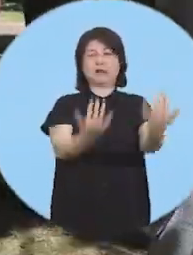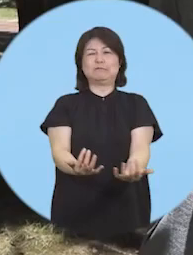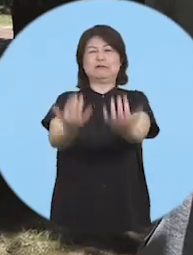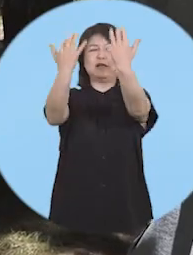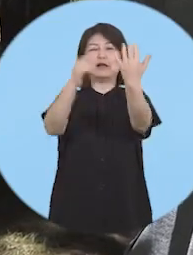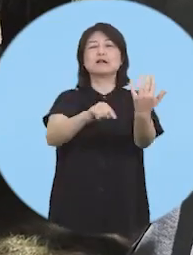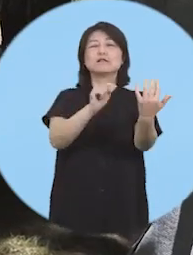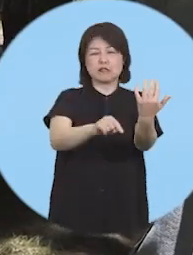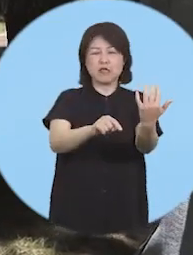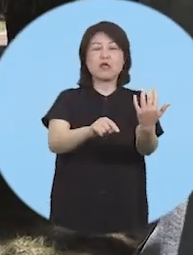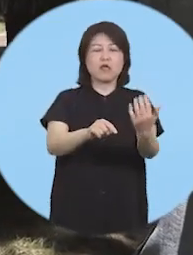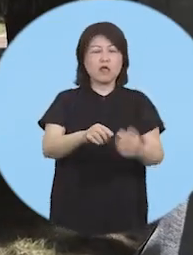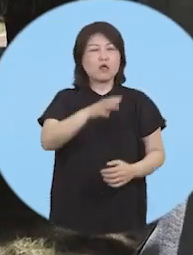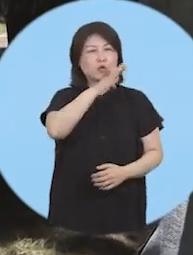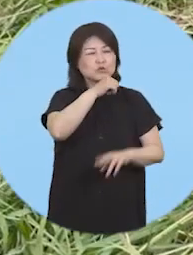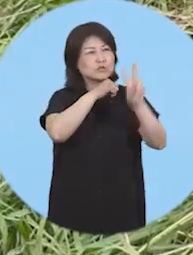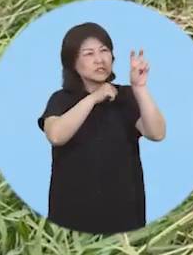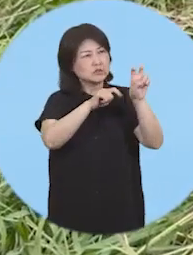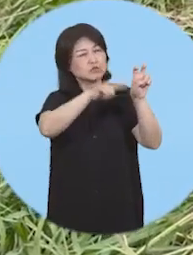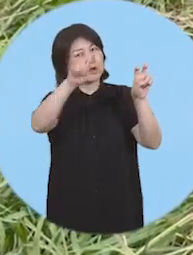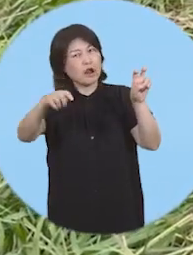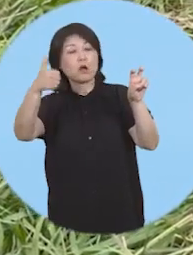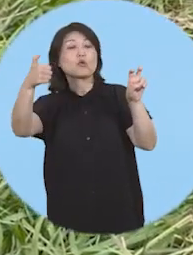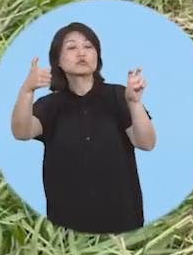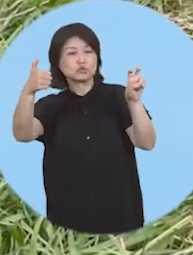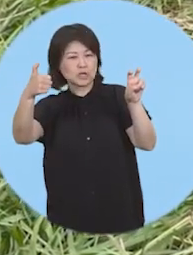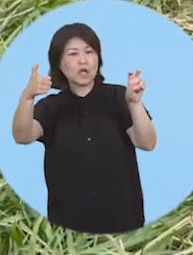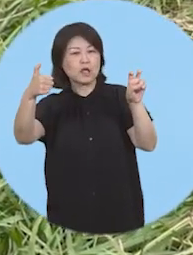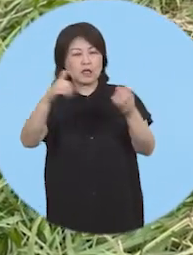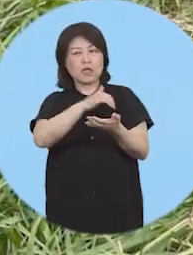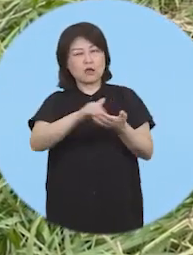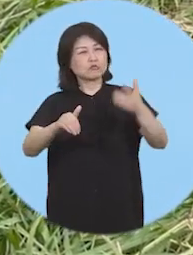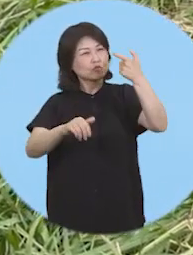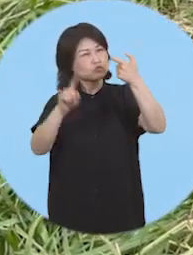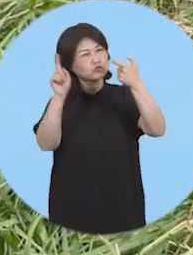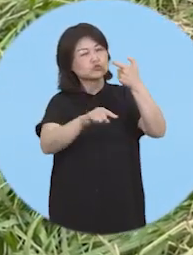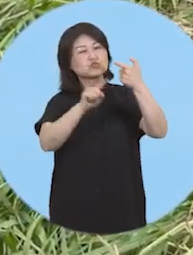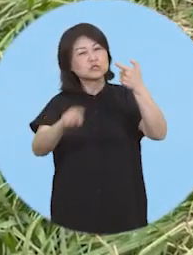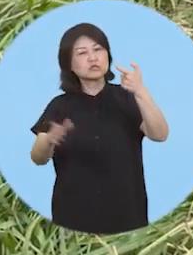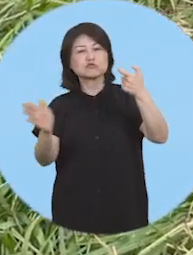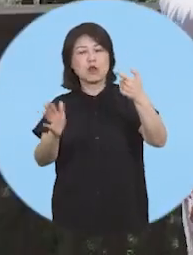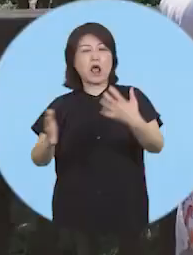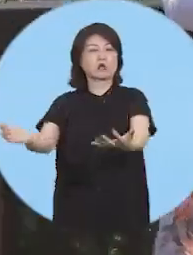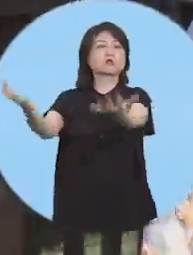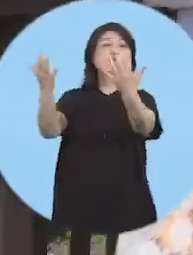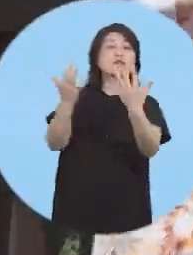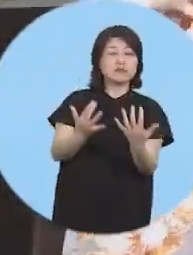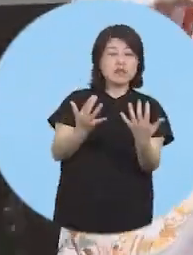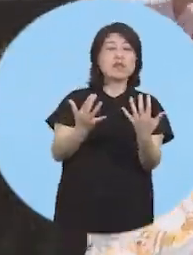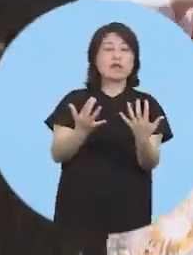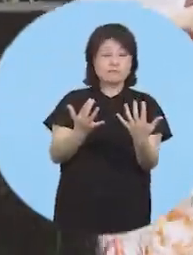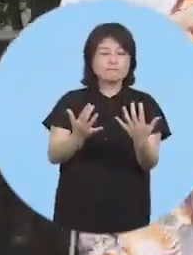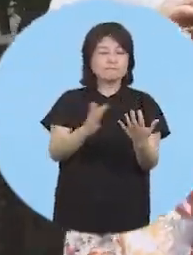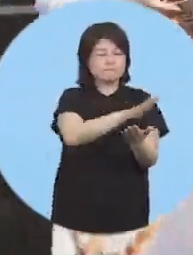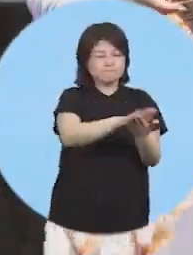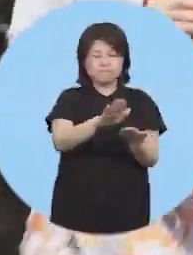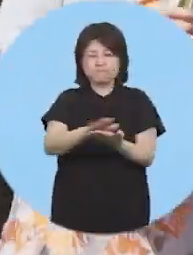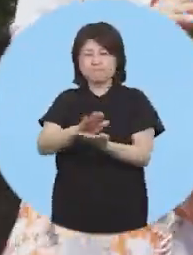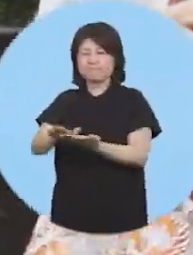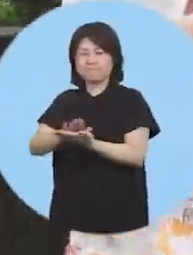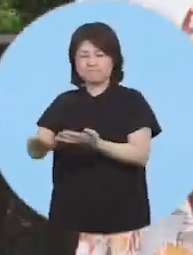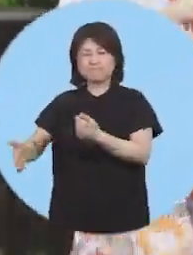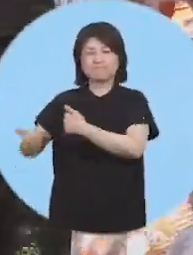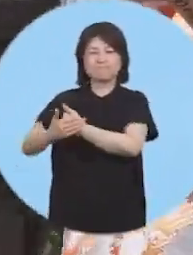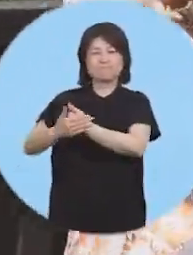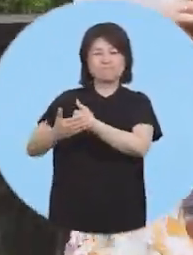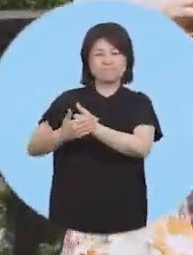て、でちょうど20代から50代ぐらいですかね。で今はなんか60人ぐらいこう集まって参加してもらってるんですけど、まあ、そのメンバーで